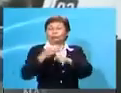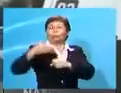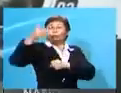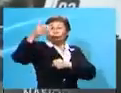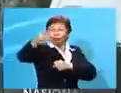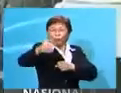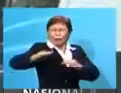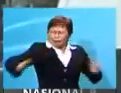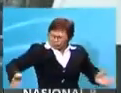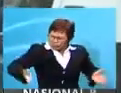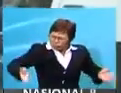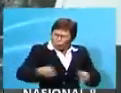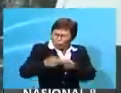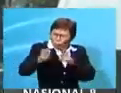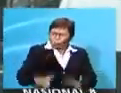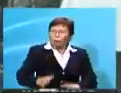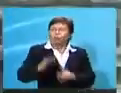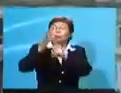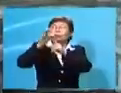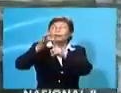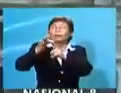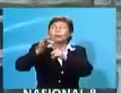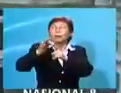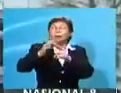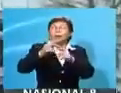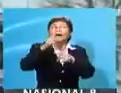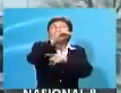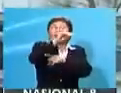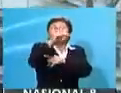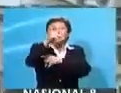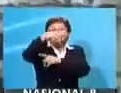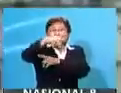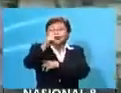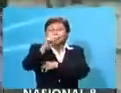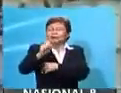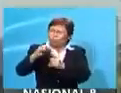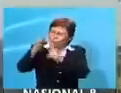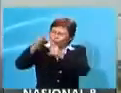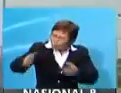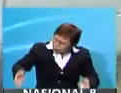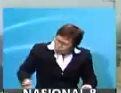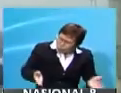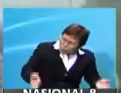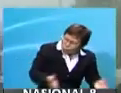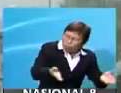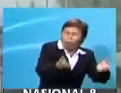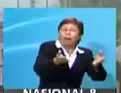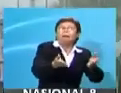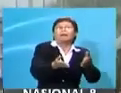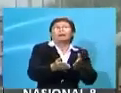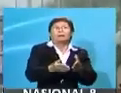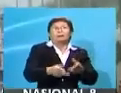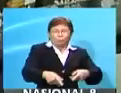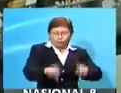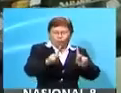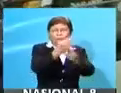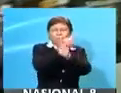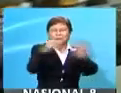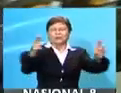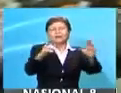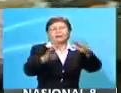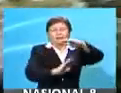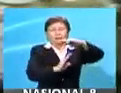menggalakkan Lebih ramai Usahawan terutamanya perusahaan kecil dan sederhana PKS memanfaatkan sepenuhnya peluang yang tersedia di bawah